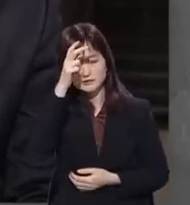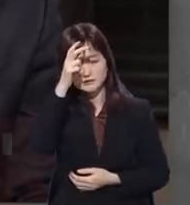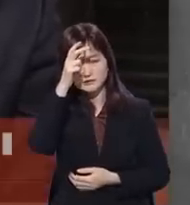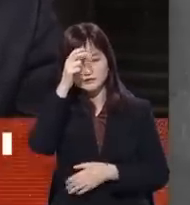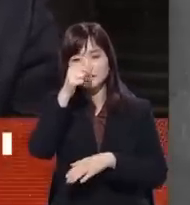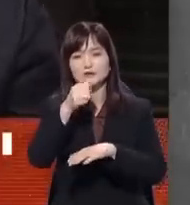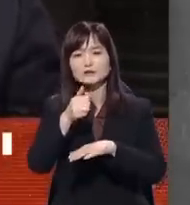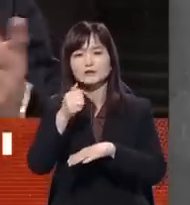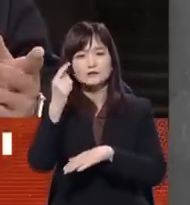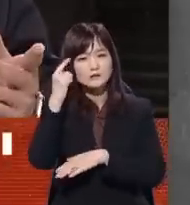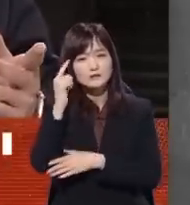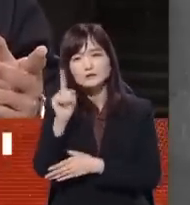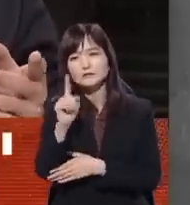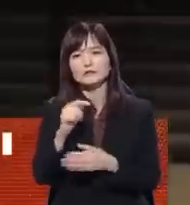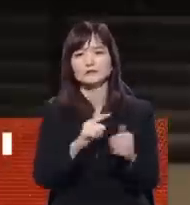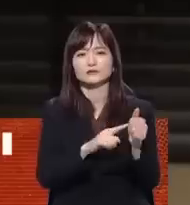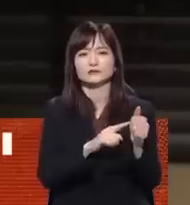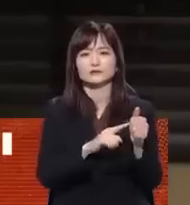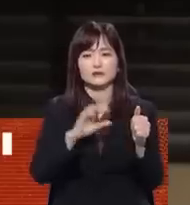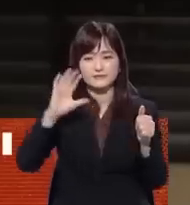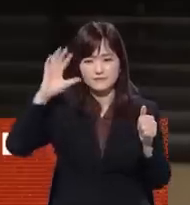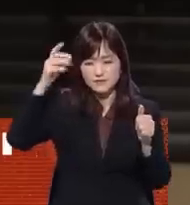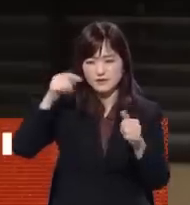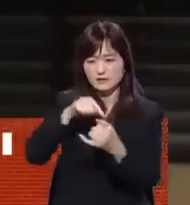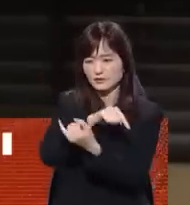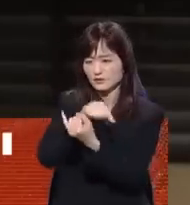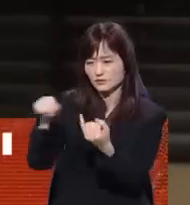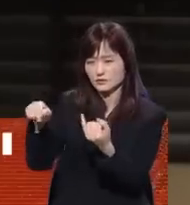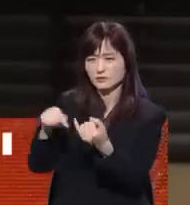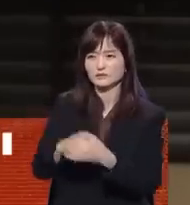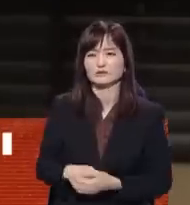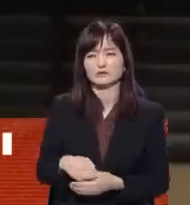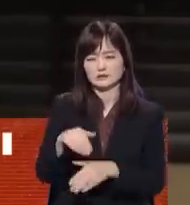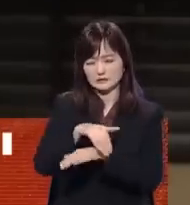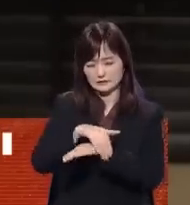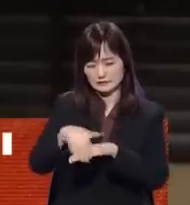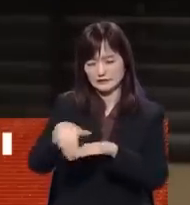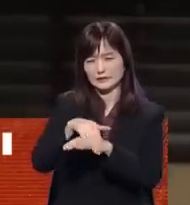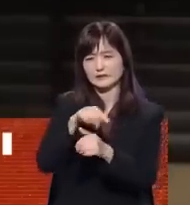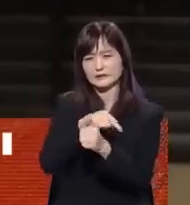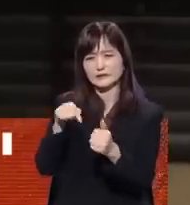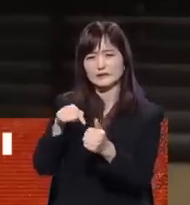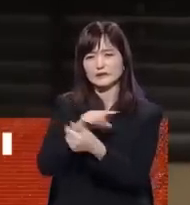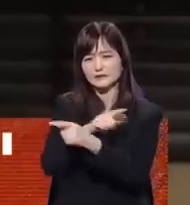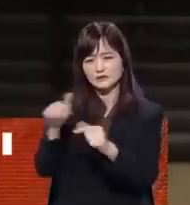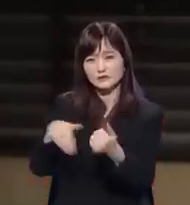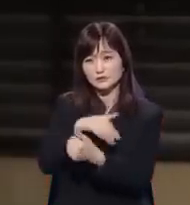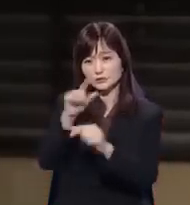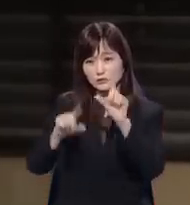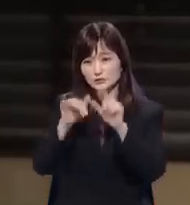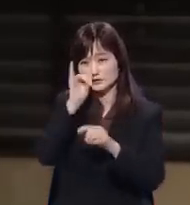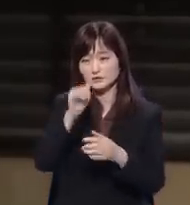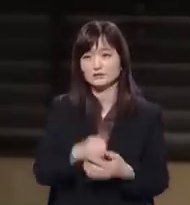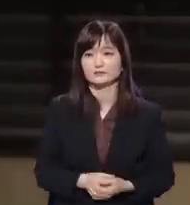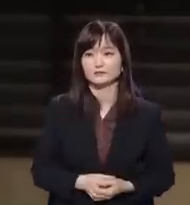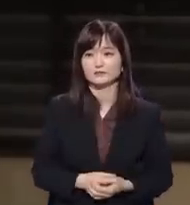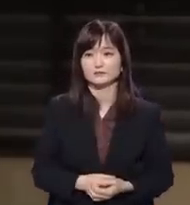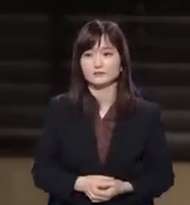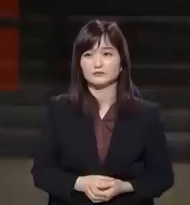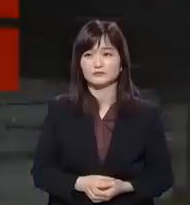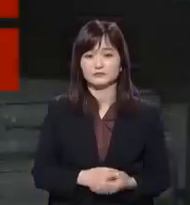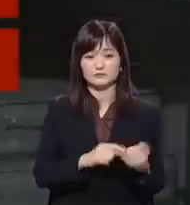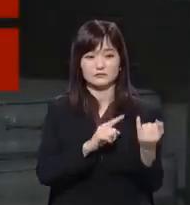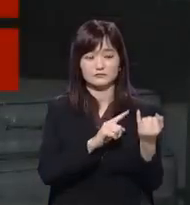아 범인은 다른게 아니라 오발적 사례를 주장을 했고요 계획살이라고 볼 수밖에 없어 여러 조항이 있었던게 일단 처음부터 봤지만 가명 썼잖아요